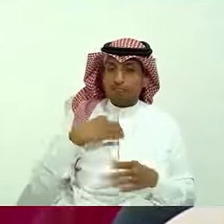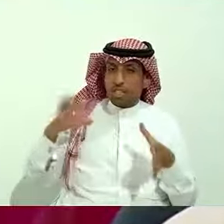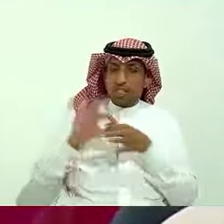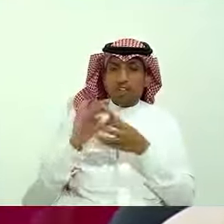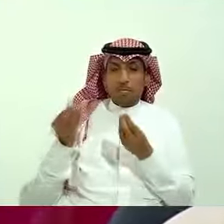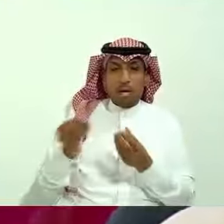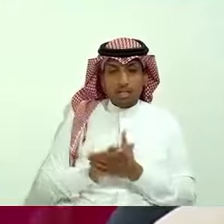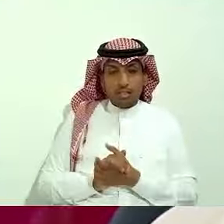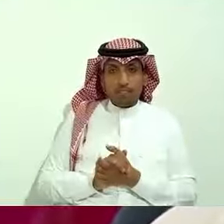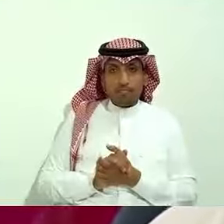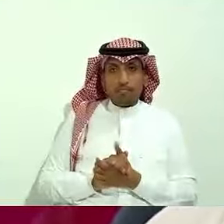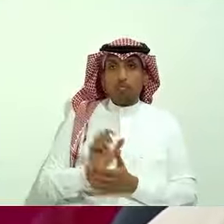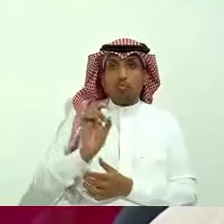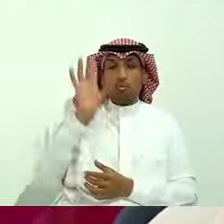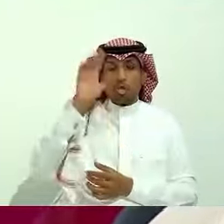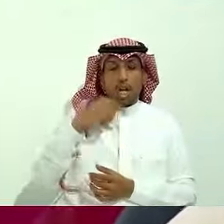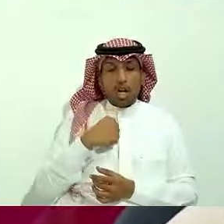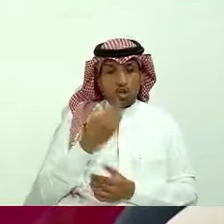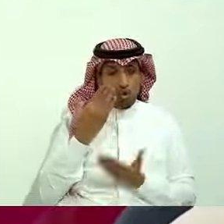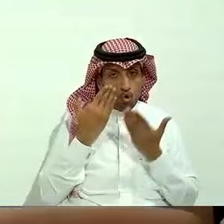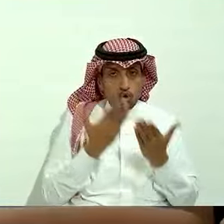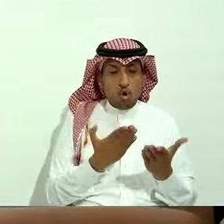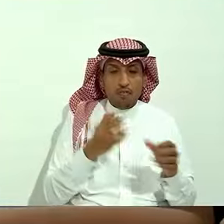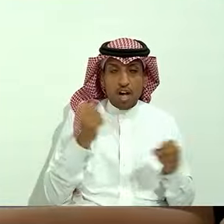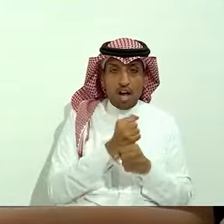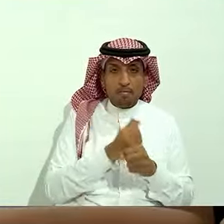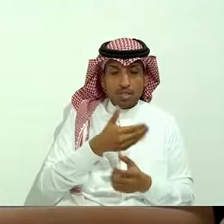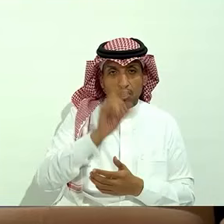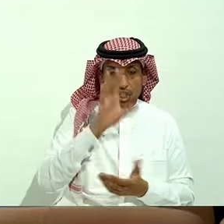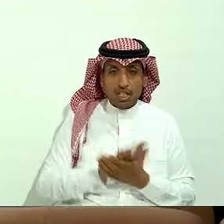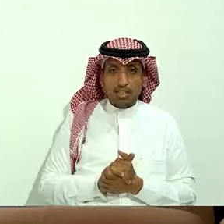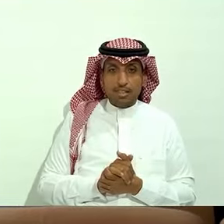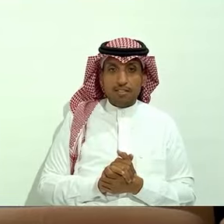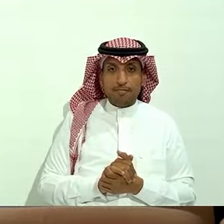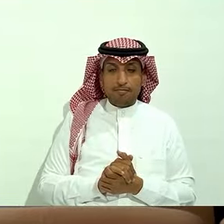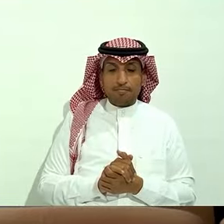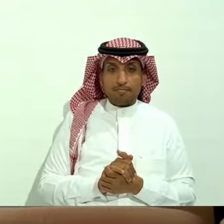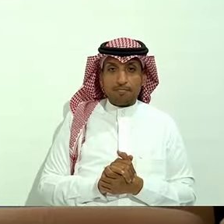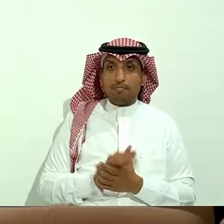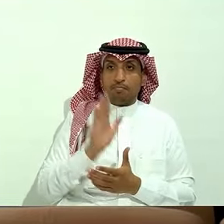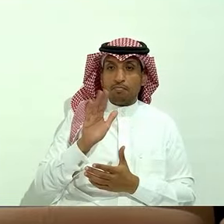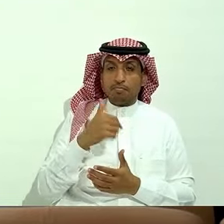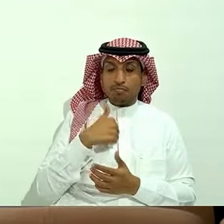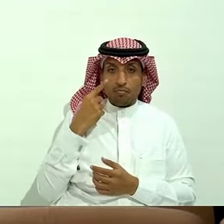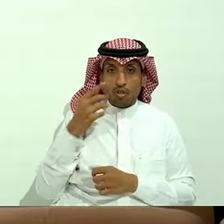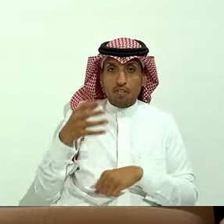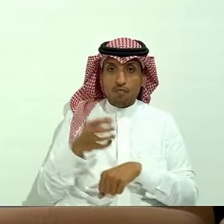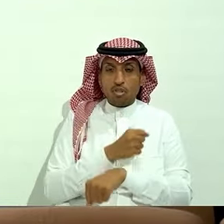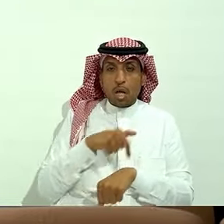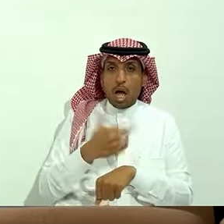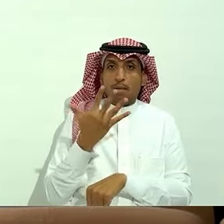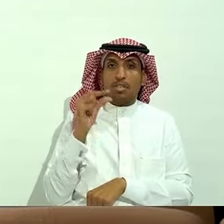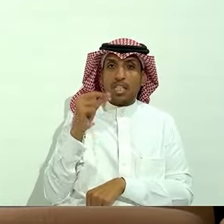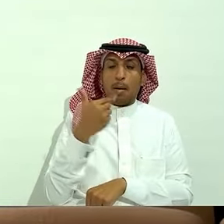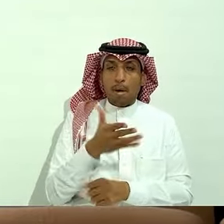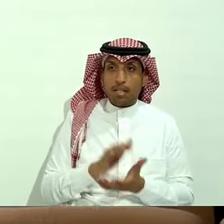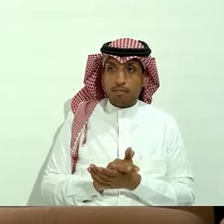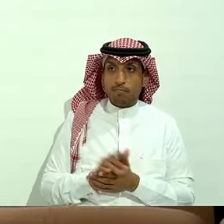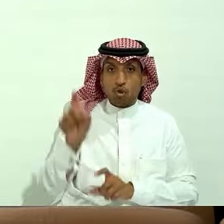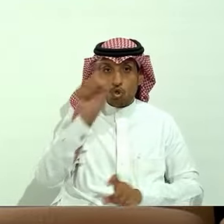تماما، ويعني إن شاء الله هالشيء قاعد أوريدي يصير ونشوفه يكمل. طيب أعتقد فرصة كويسة، معنا 5 دقائق باقية. أي أحد